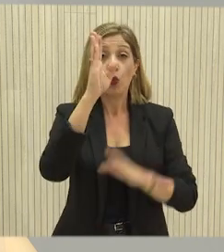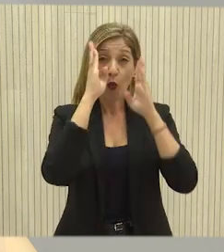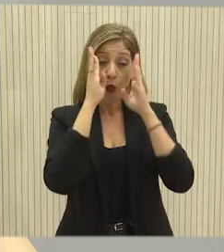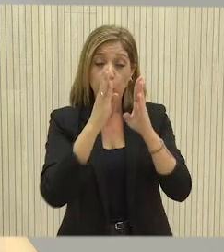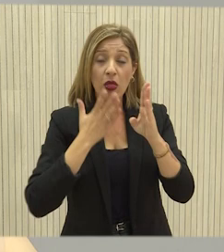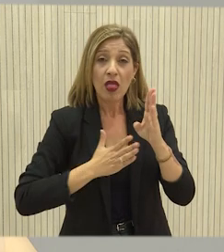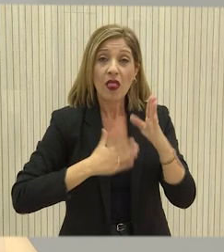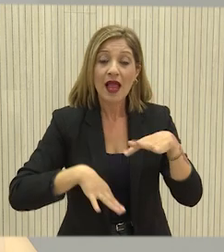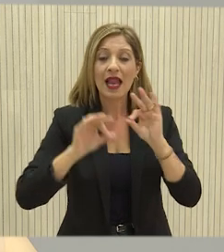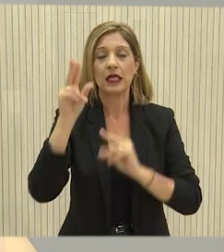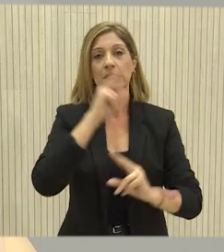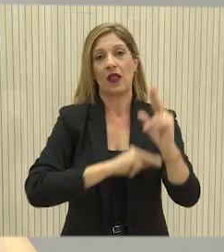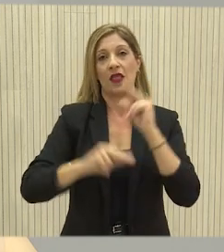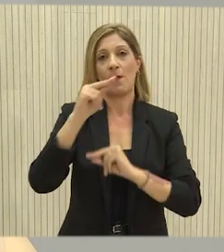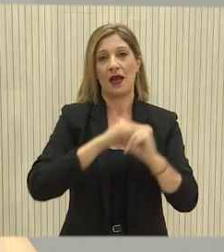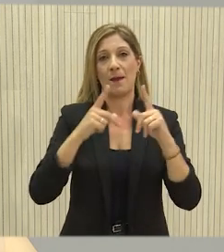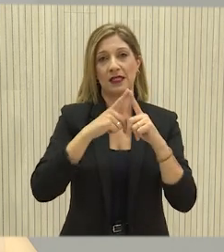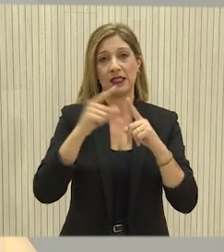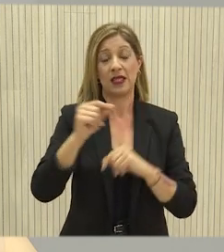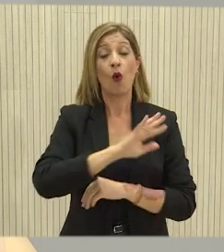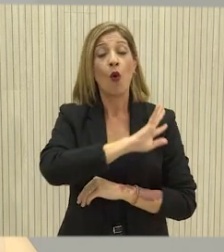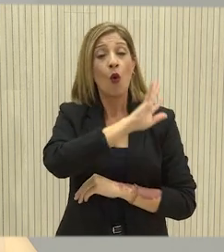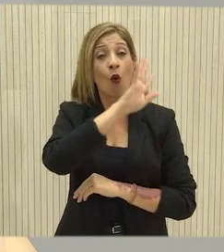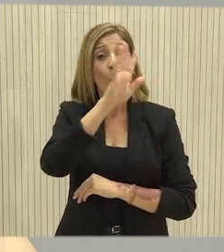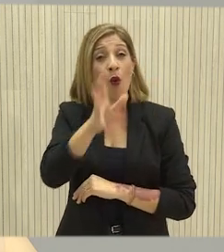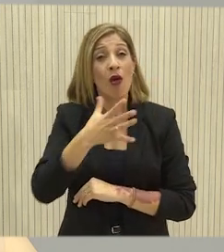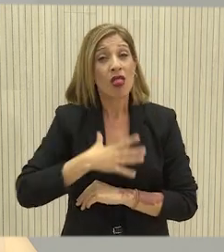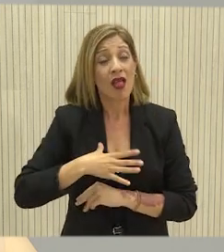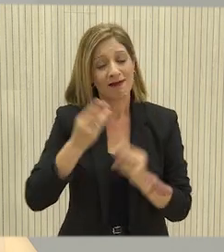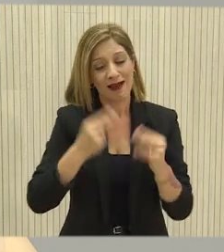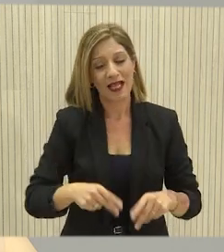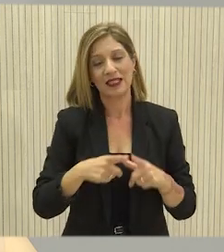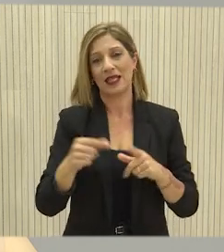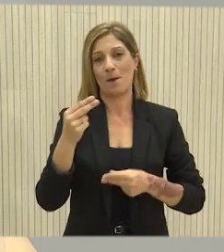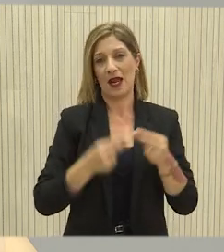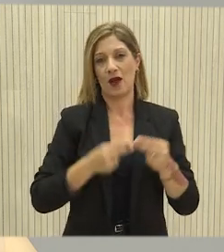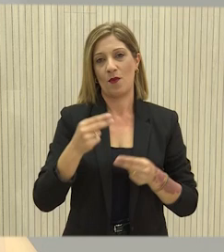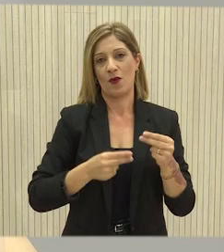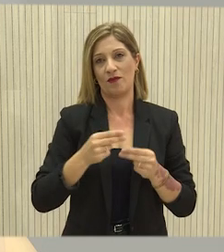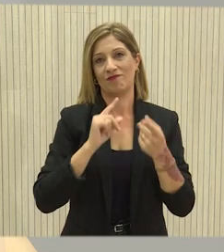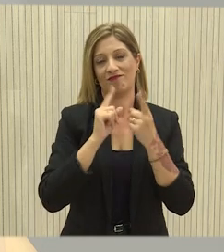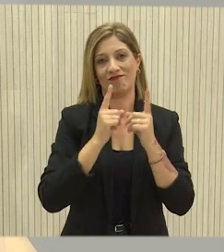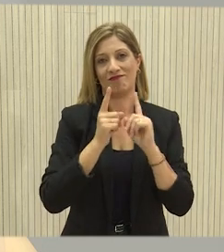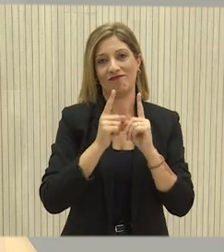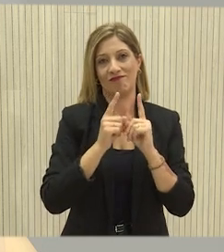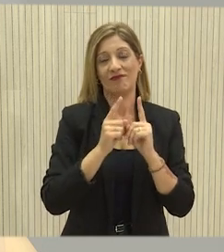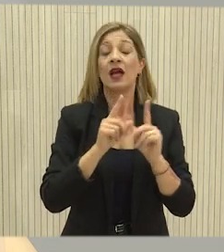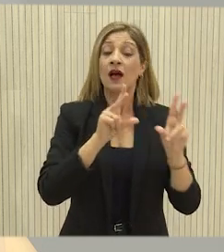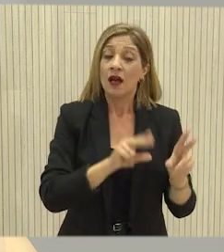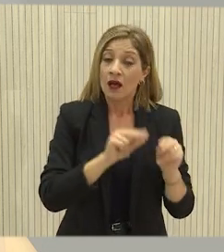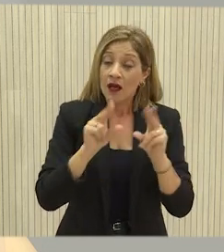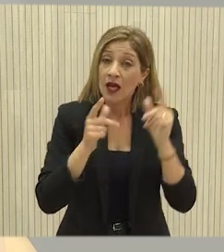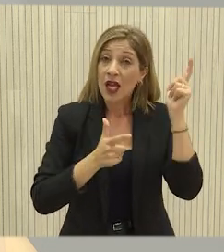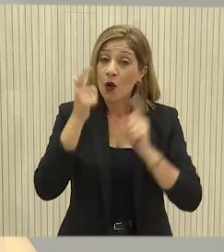των διαπραγματεύσεων με ορίζοντα την οριστική επίλυση του Κυπριακού προβλήματος εντός του συμφωνημένου πλαισίου, σύμφωνα με τα